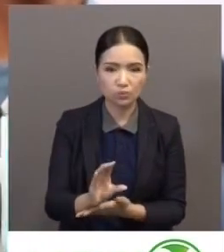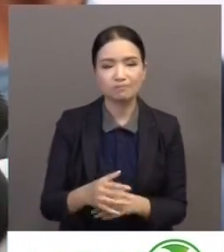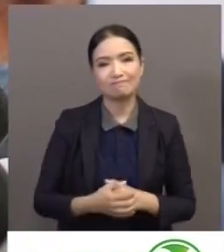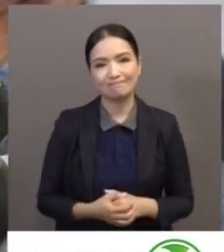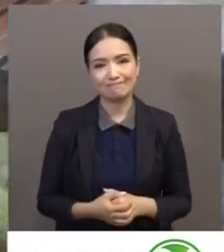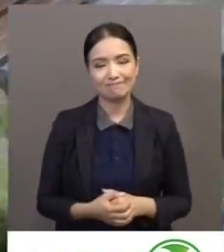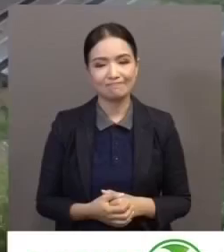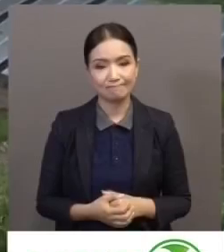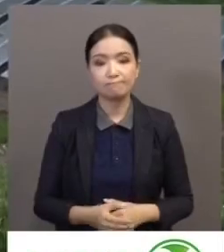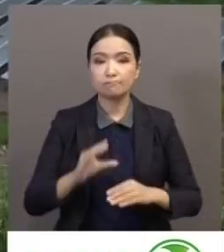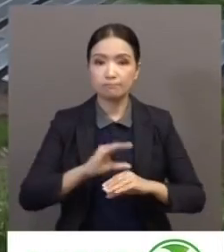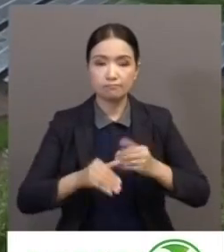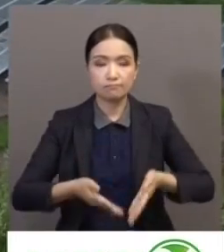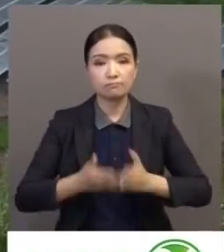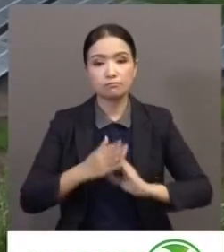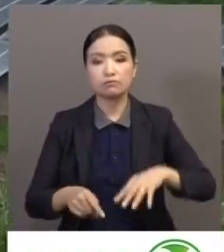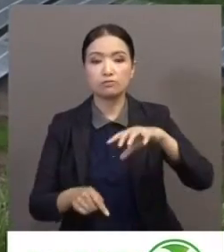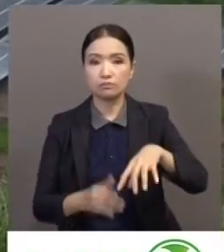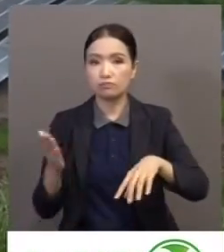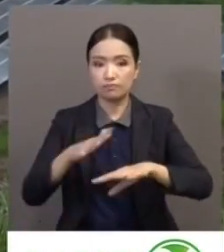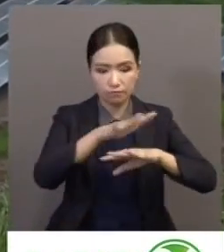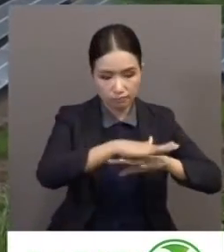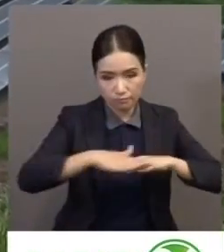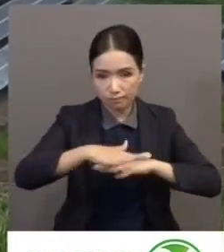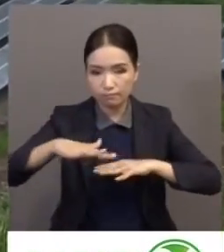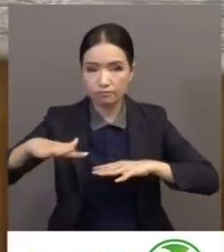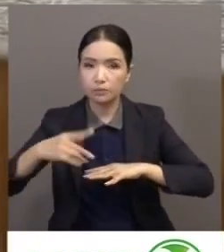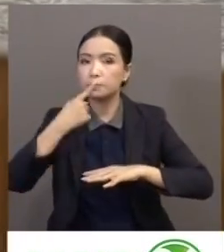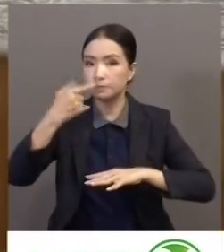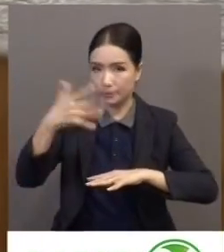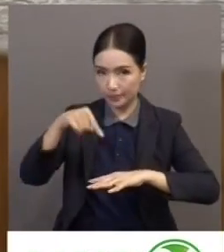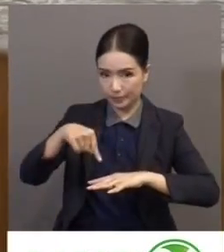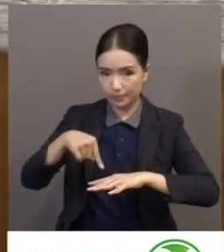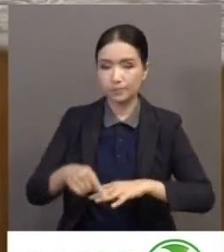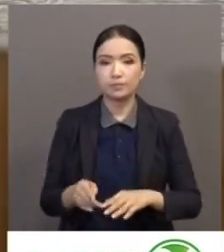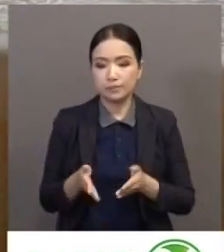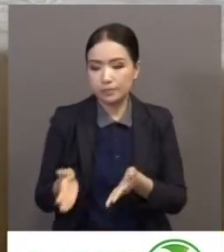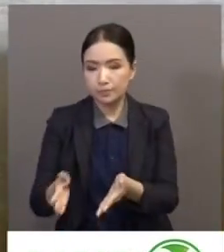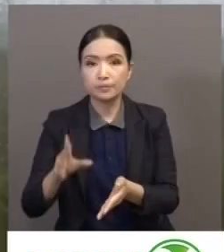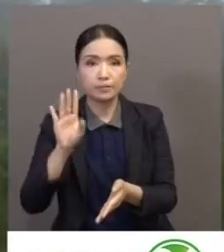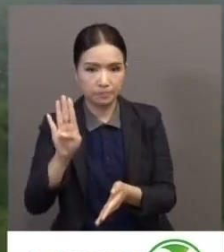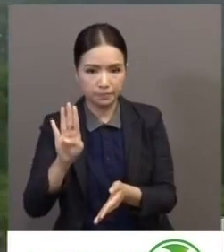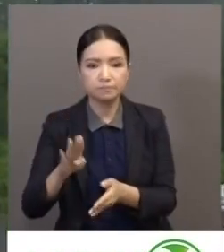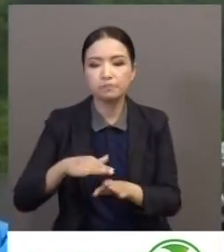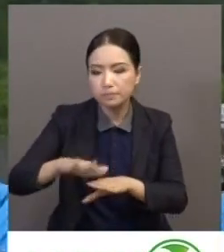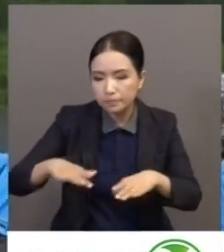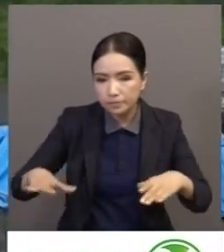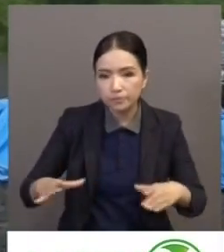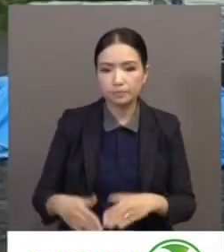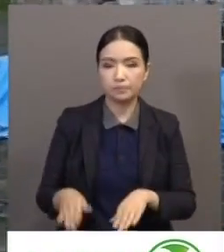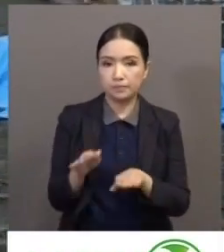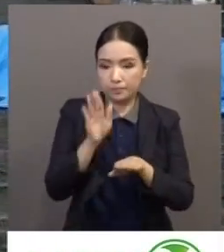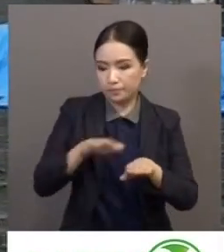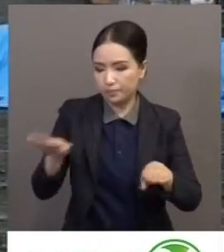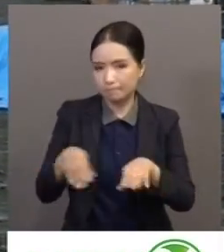การก่อสร้าง การก่อสร้างในโซน A ติดตั้งแผงโซลาร์เซลล์เรียบร้อยแล้วส่วนโซน B พร้อมปรับพื้นที่และติดตั้งแผงโ